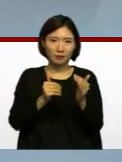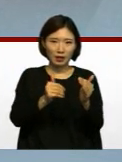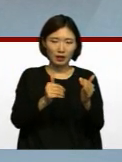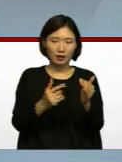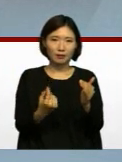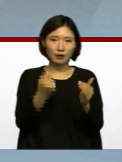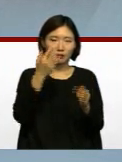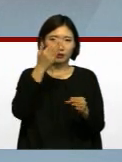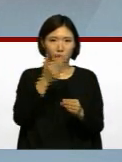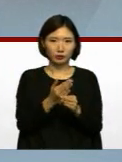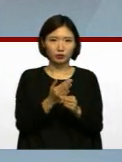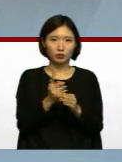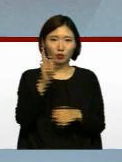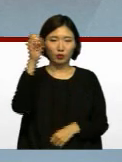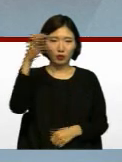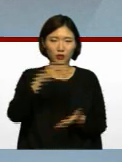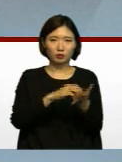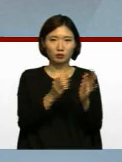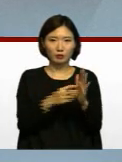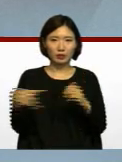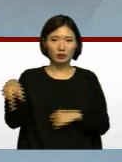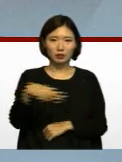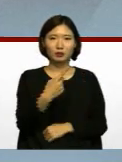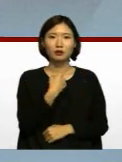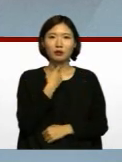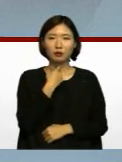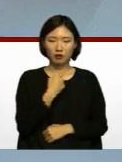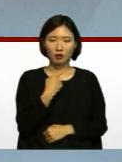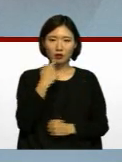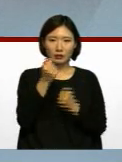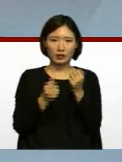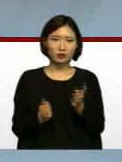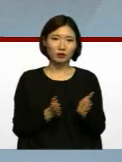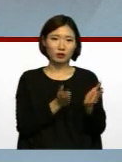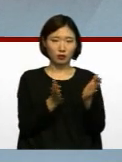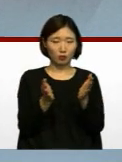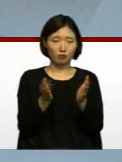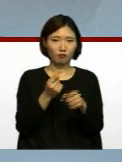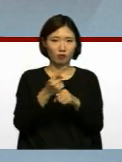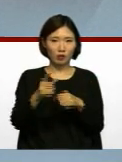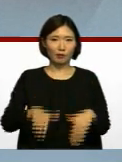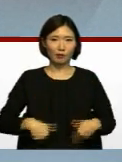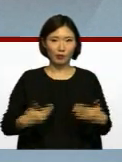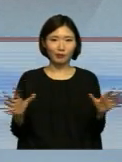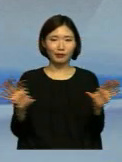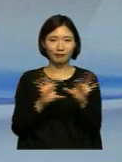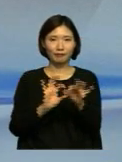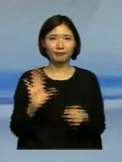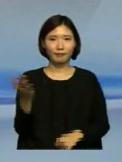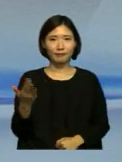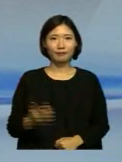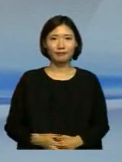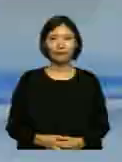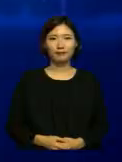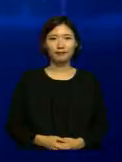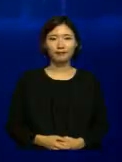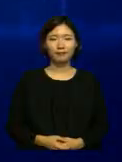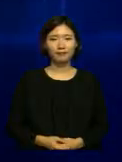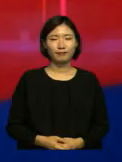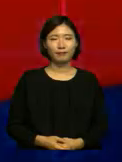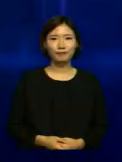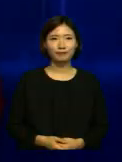맞물려 고양시 구간에선 끊겨 있던 한강변 자전거길도 내년 봄에 연결됩니다. 전진아 기자입니다.